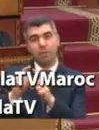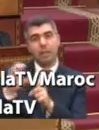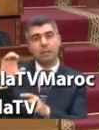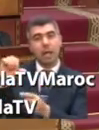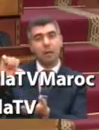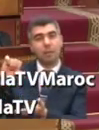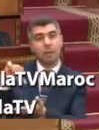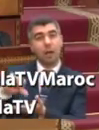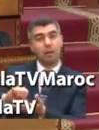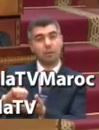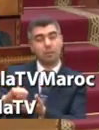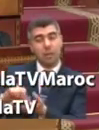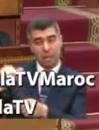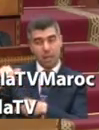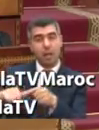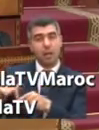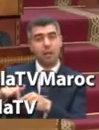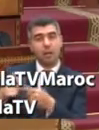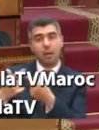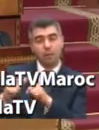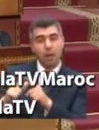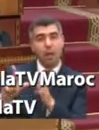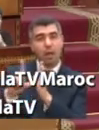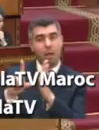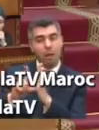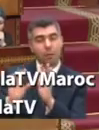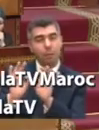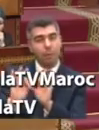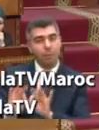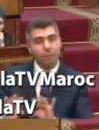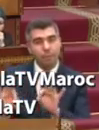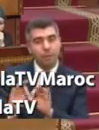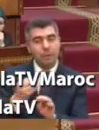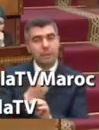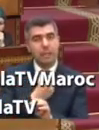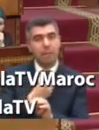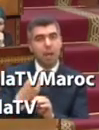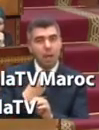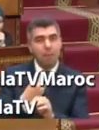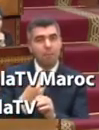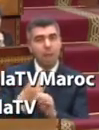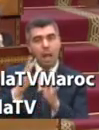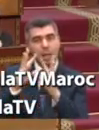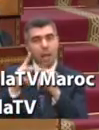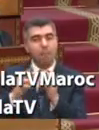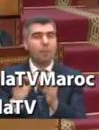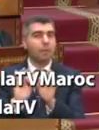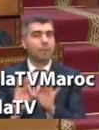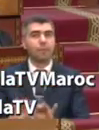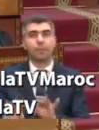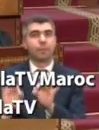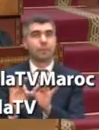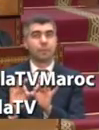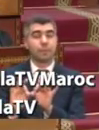إقليم، بدون جامعة، لا جامعة القانون، لا اقتصاد، لا طب، لا أي شيء. تقول سيد الوزير أن